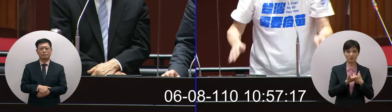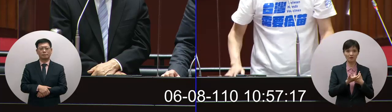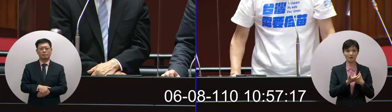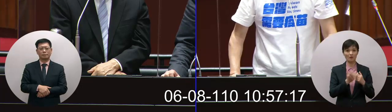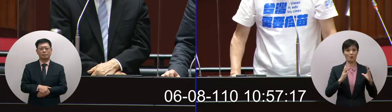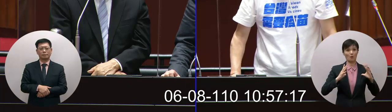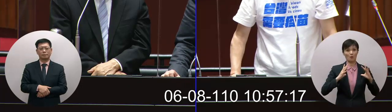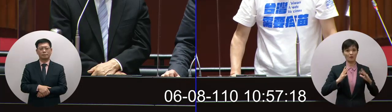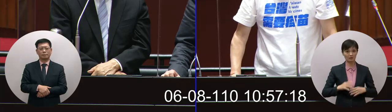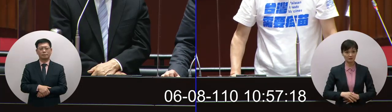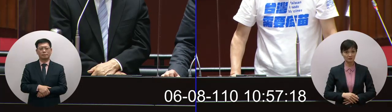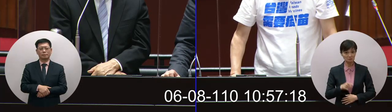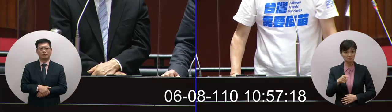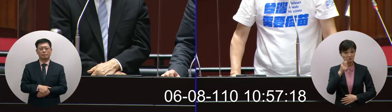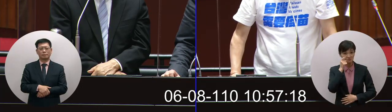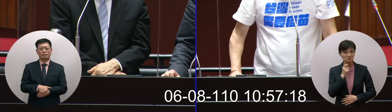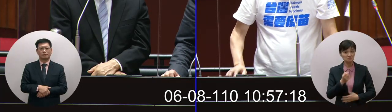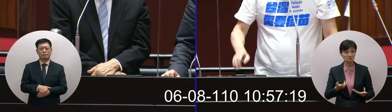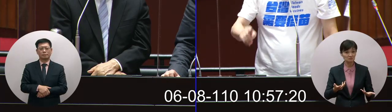给你们钱了。